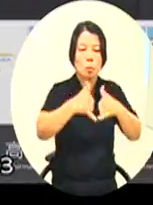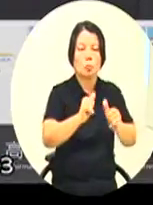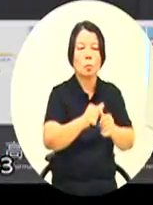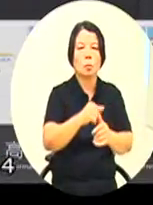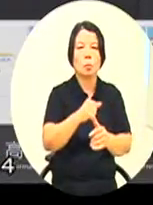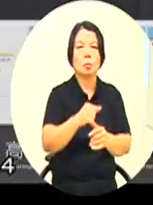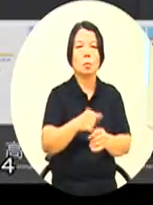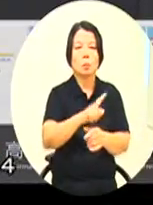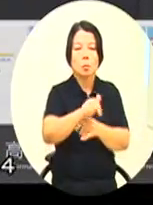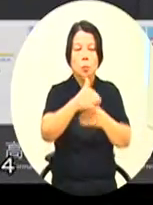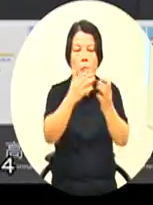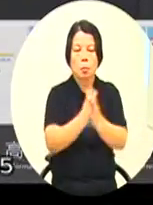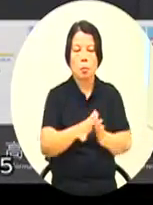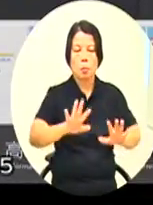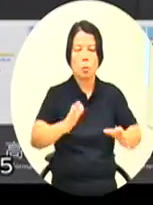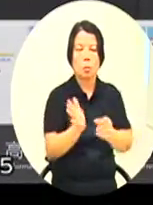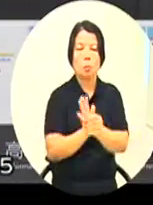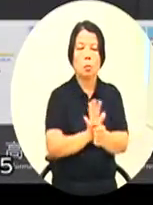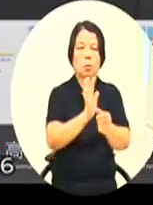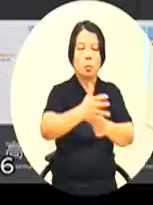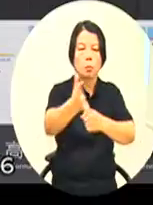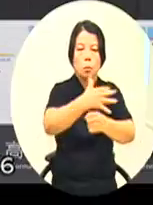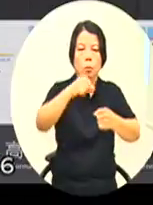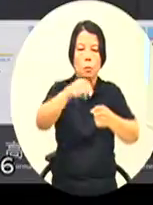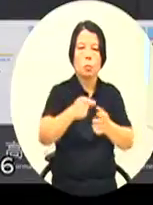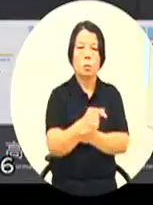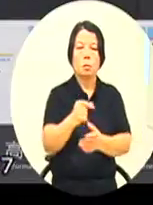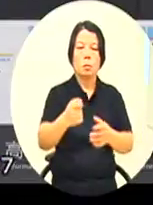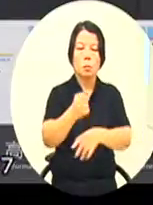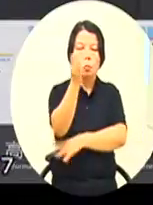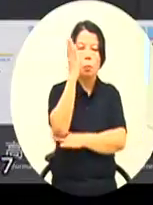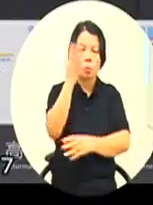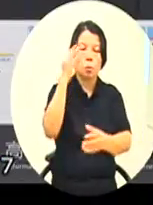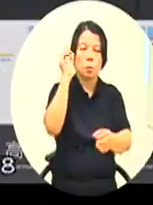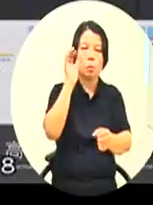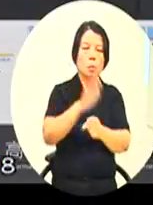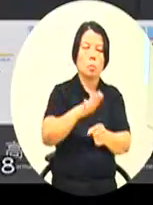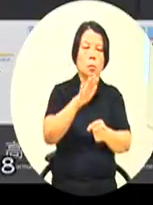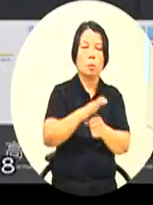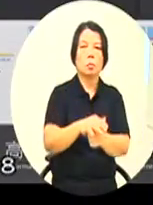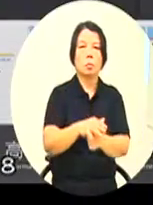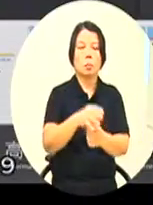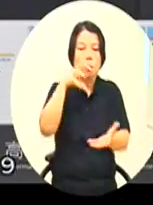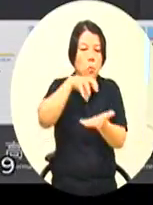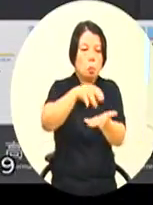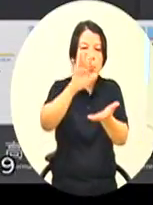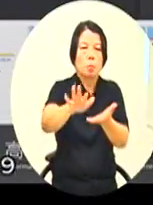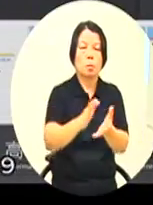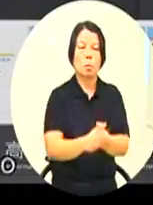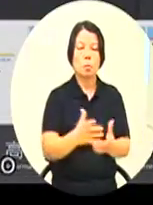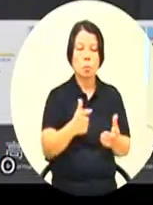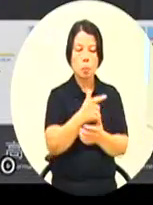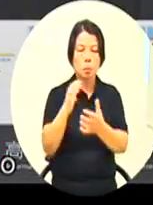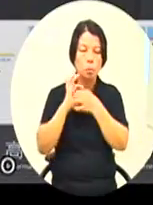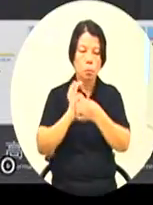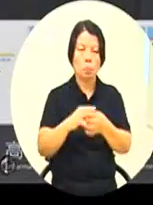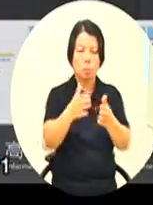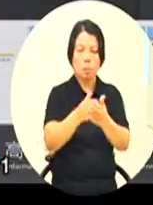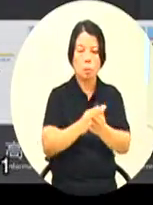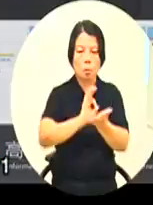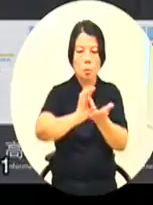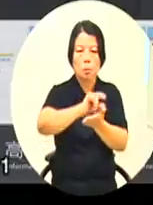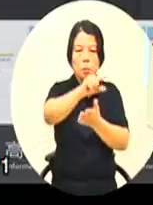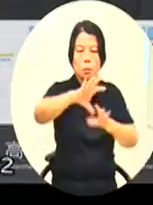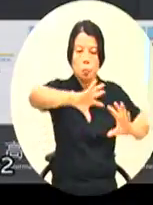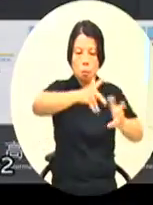之前推出全台湾第一个公部门有认证过的推特跟 Instagram， 那我们这接下来也是持续利用它进行我们的国